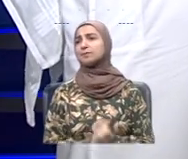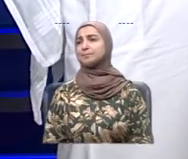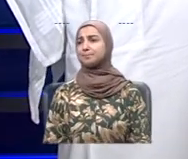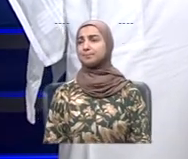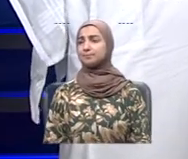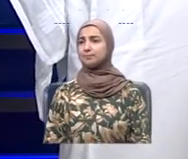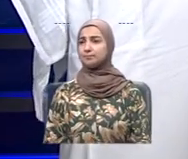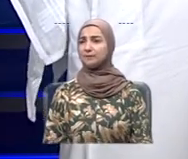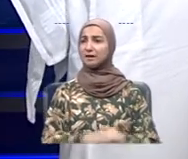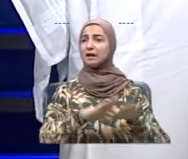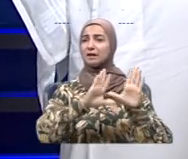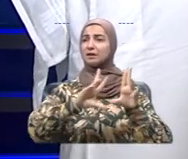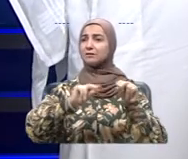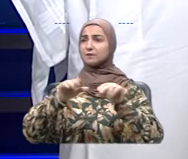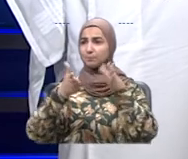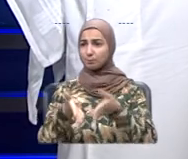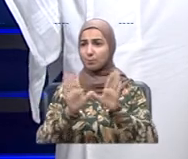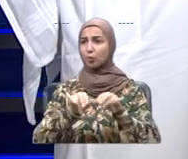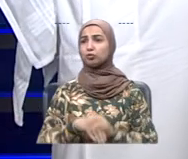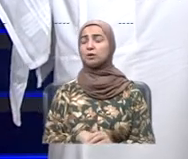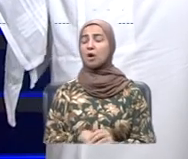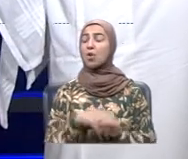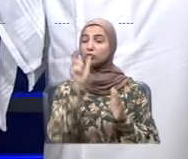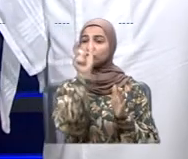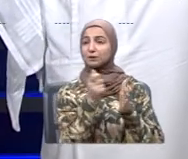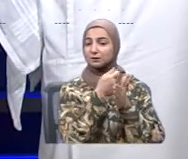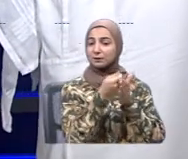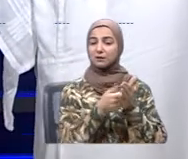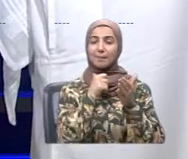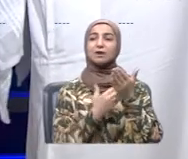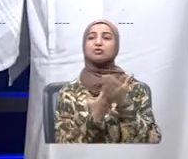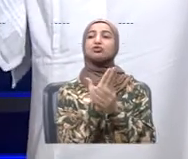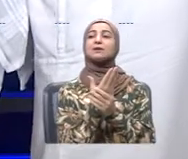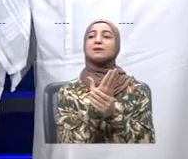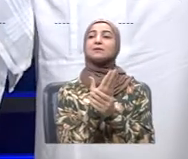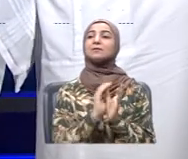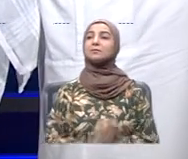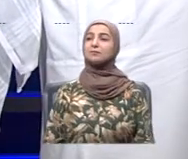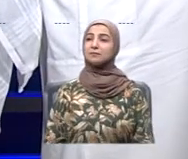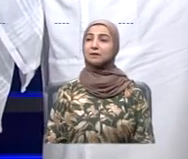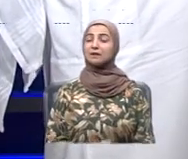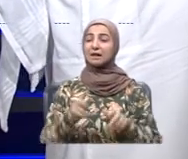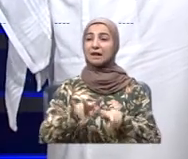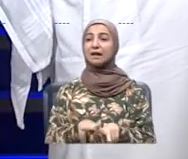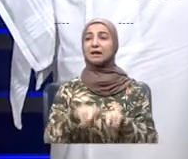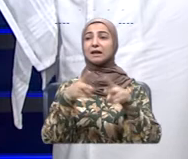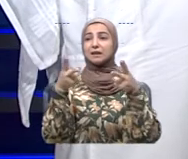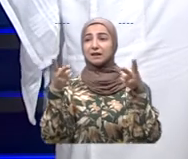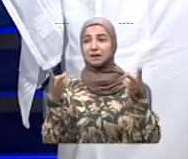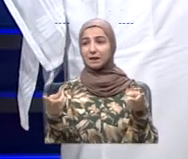أو لكاتب غيره. إذن باختصار، أن الفرق